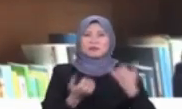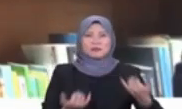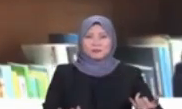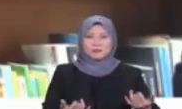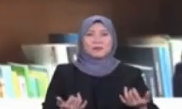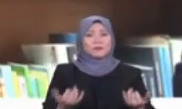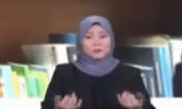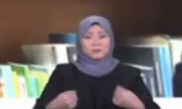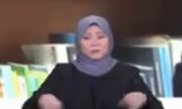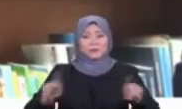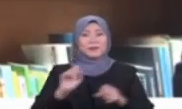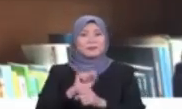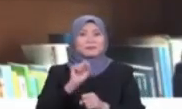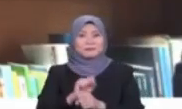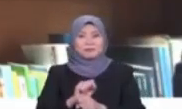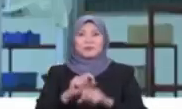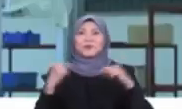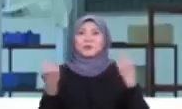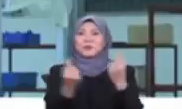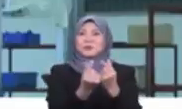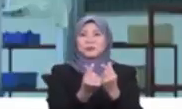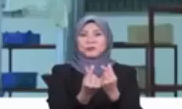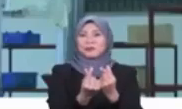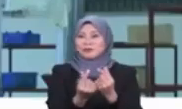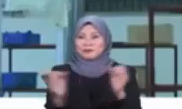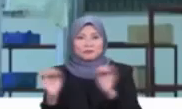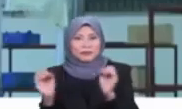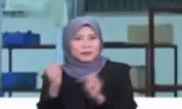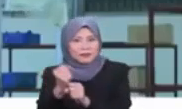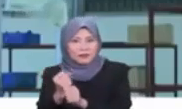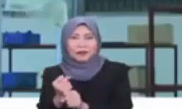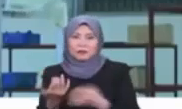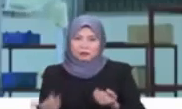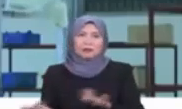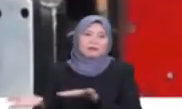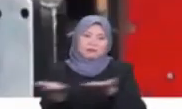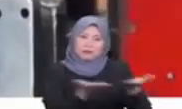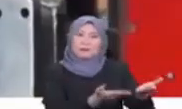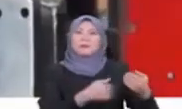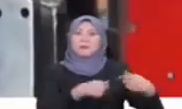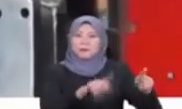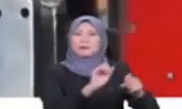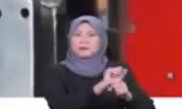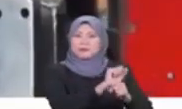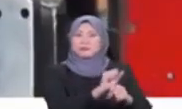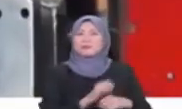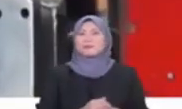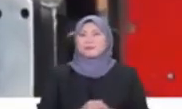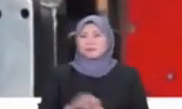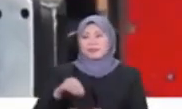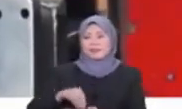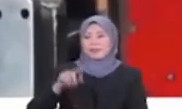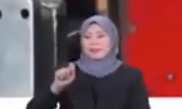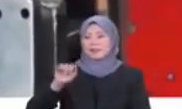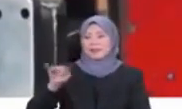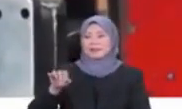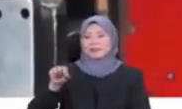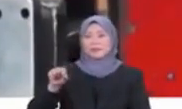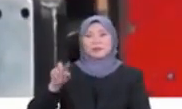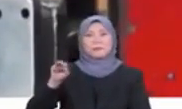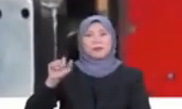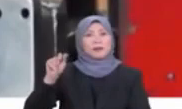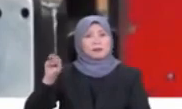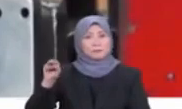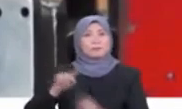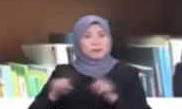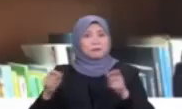memberikan peluang pekerjaan kepada golongan yang masih tidak ada pekerjaan. Jadi saya percaya walaupun ia di Tanjung Malim, maka ia membuka ruang